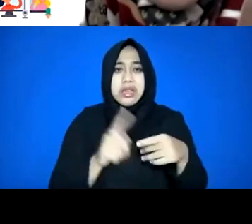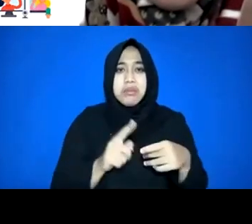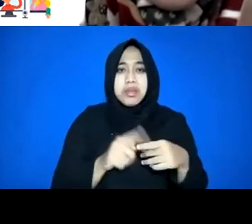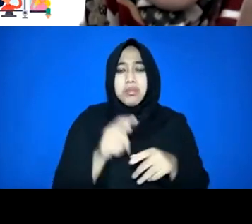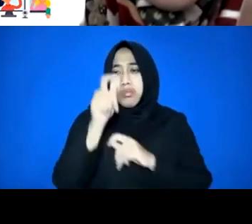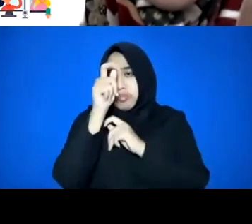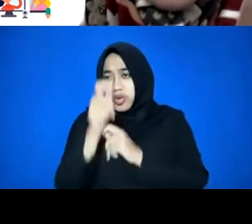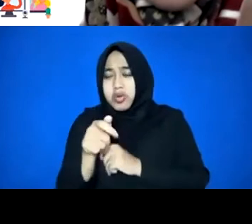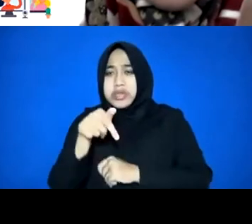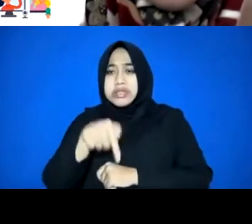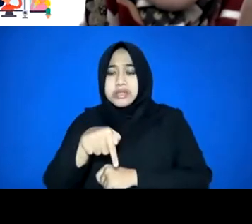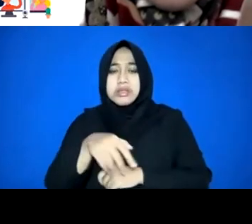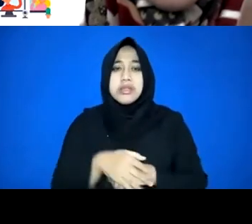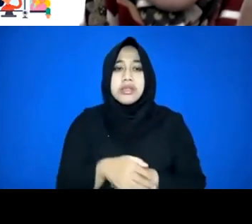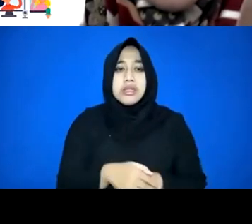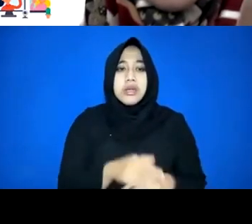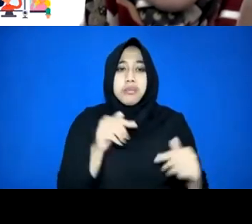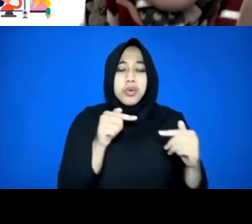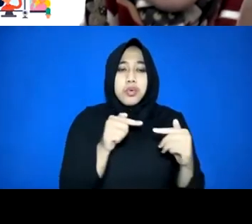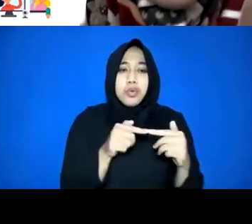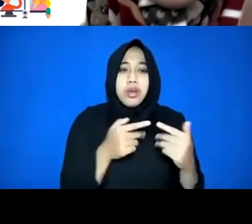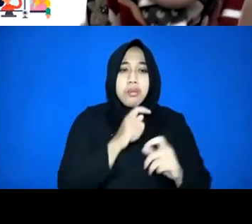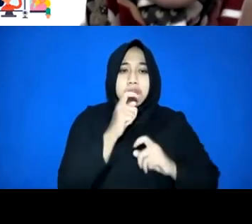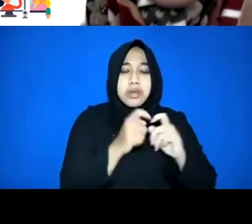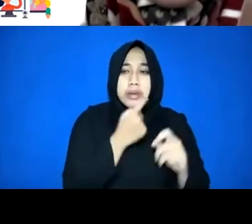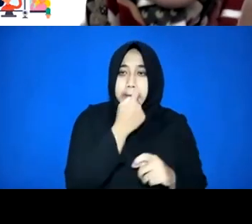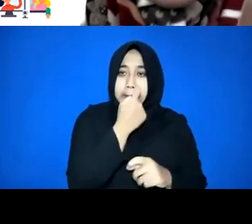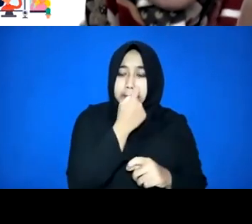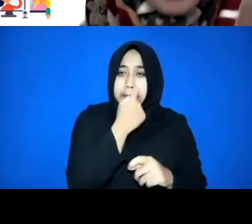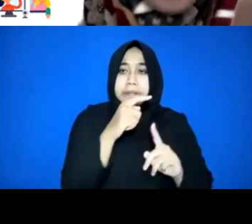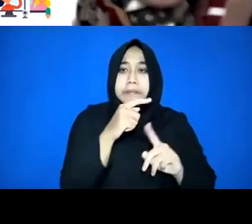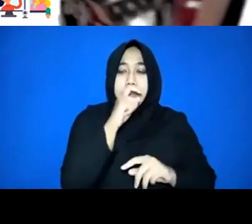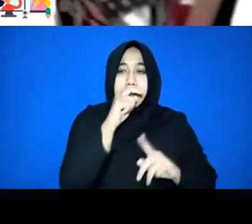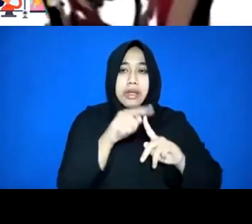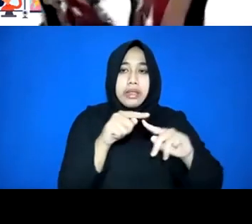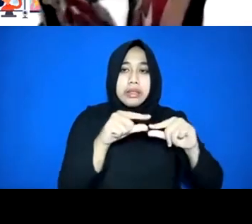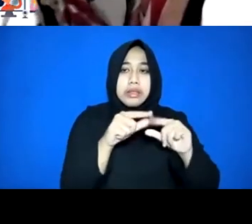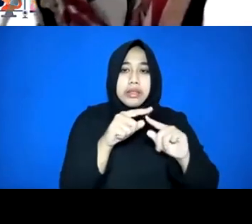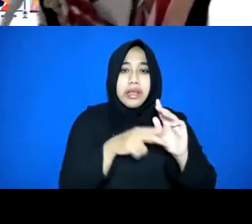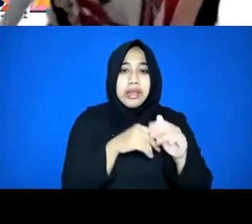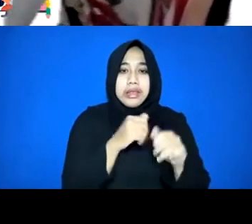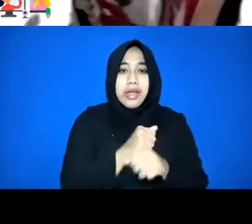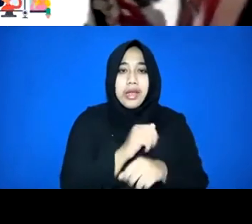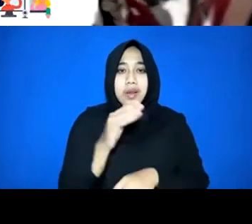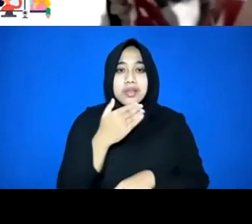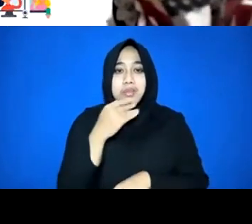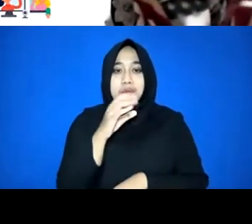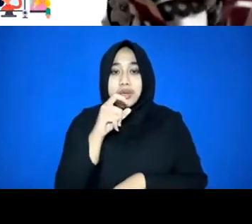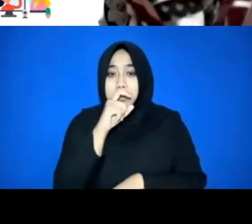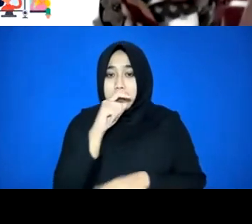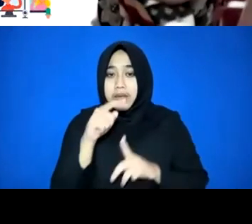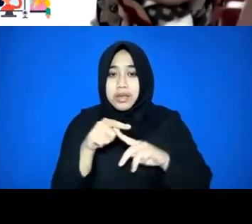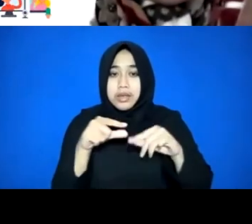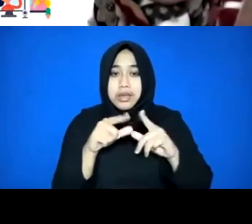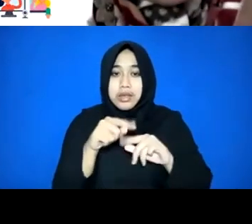kita. Sebenarnya berhubungan nih dengan pertanyaan dari Pak Tata Sudrajat yang juga hadir di sini. Selamat sore Pak Tata, terima kasih sudah